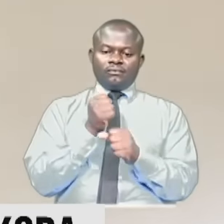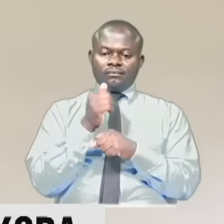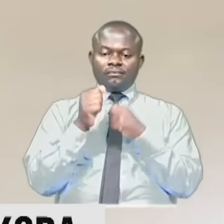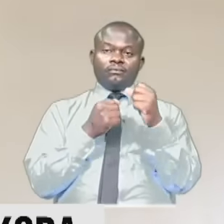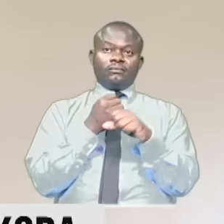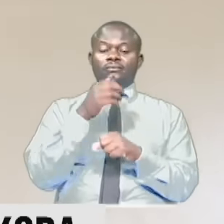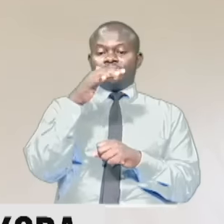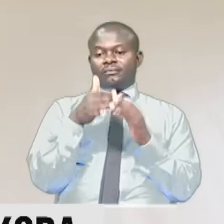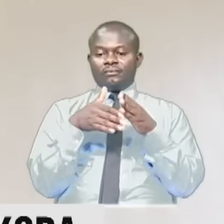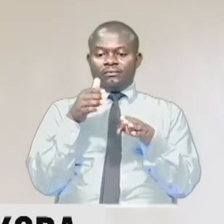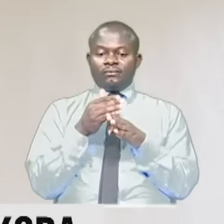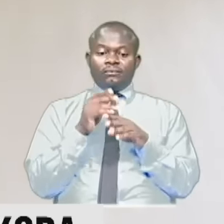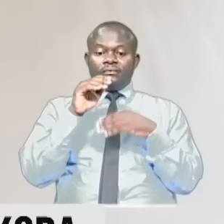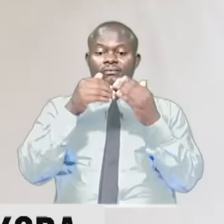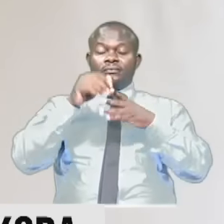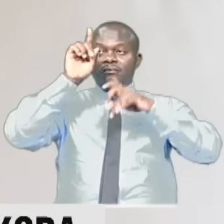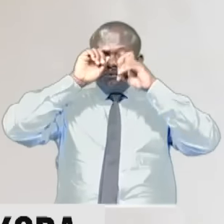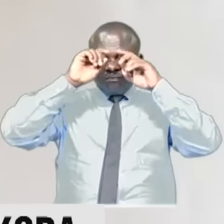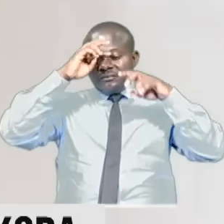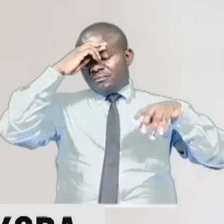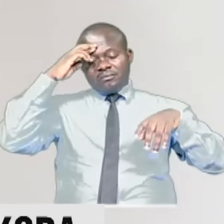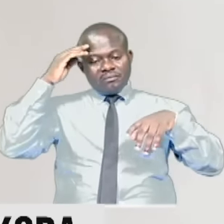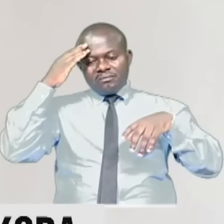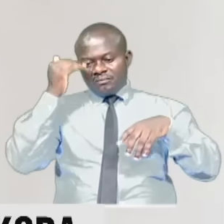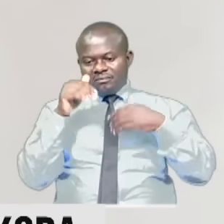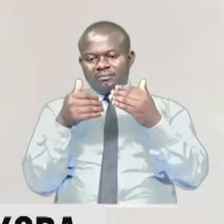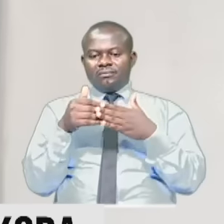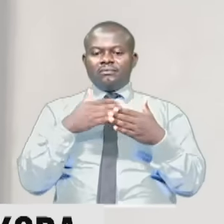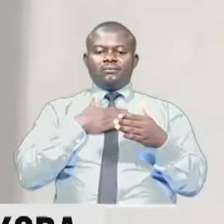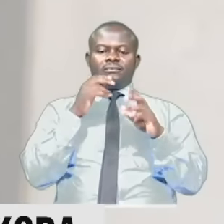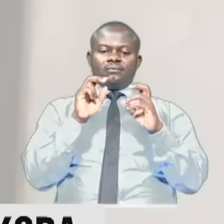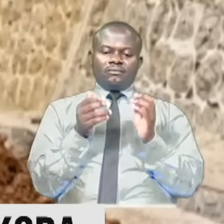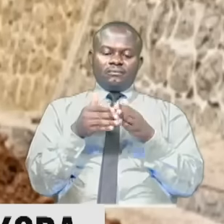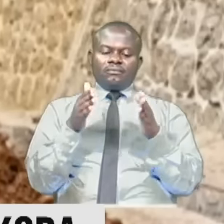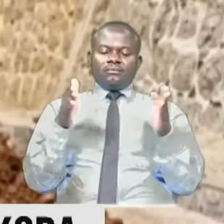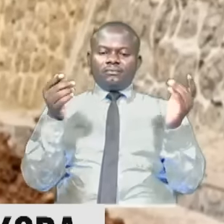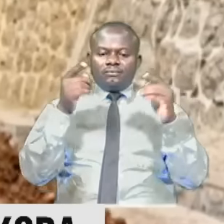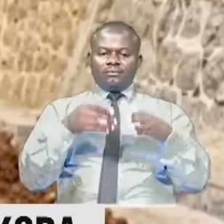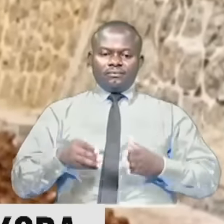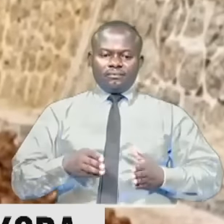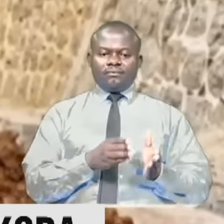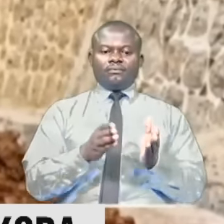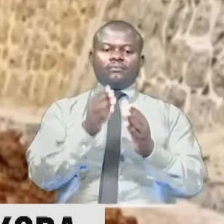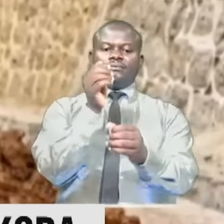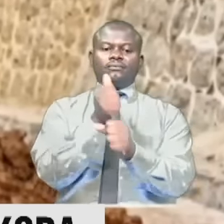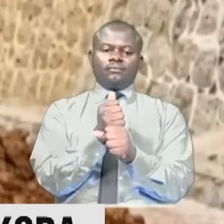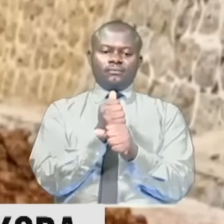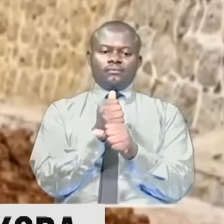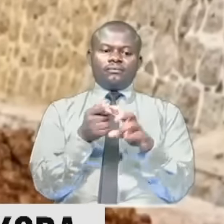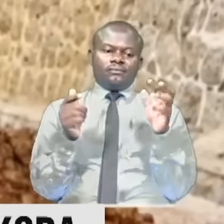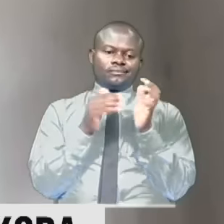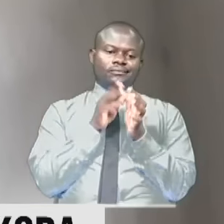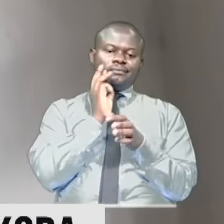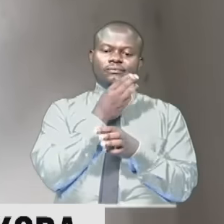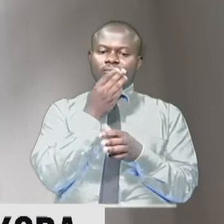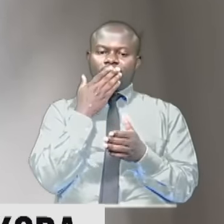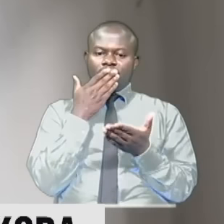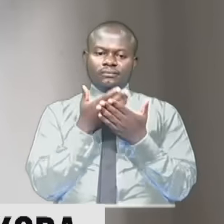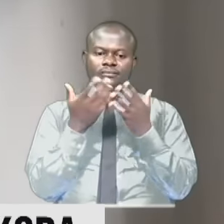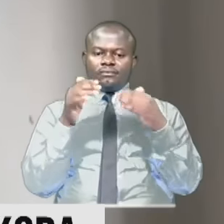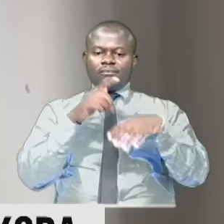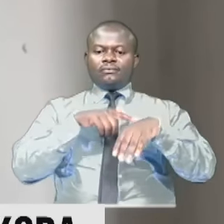cyubakwa. Abaturage ngo bibazaga impamvu y'icyo gihe cyose, ubu barishimira ko ifunguro ryacyo ribazaniye n'umuhanda uri gukorwa ndetse n'amazi meza bari